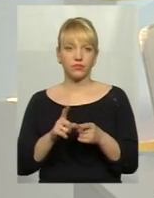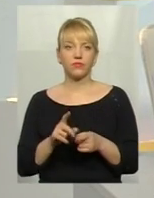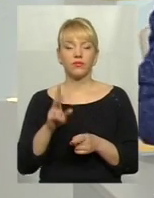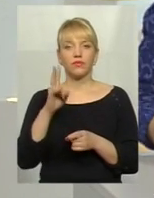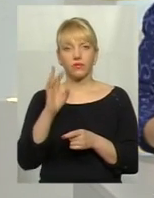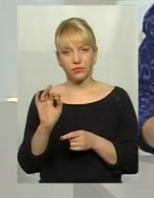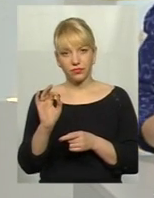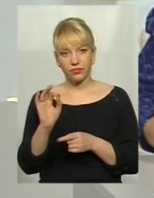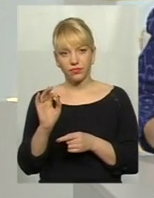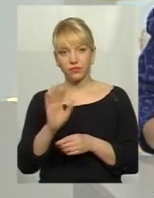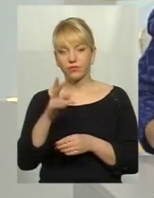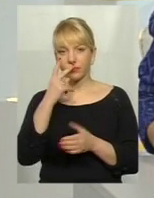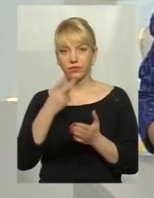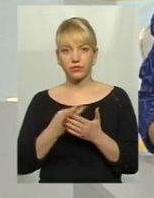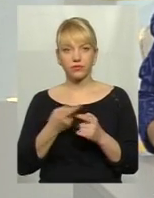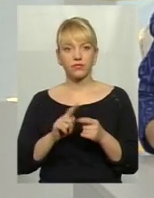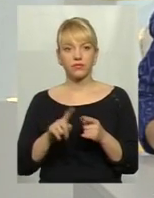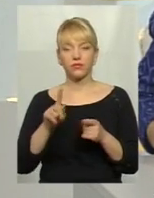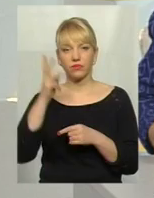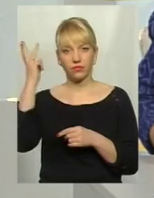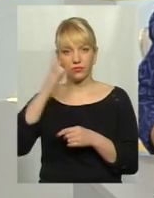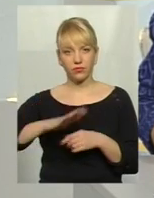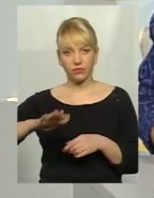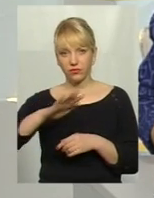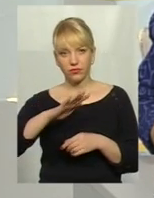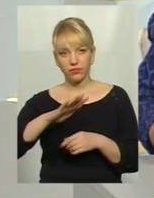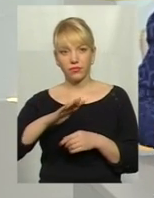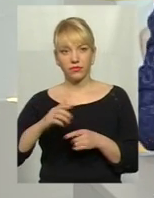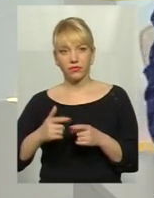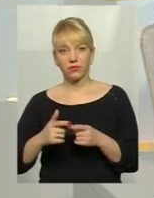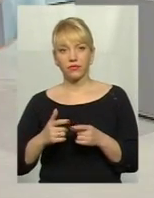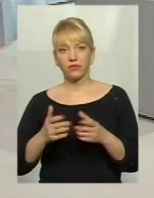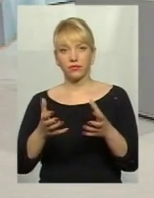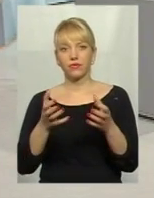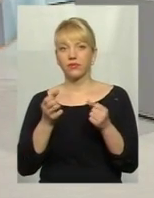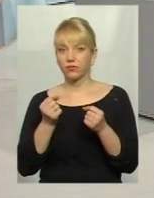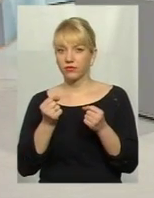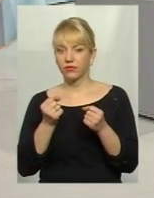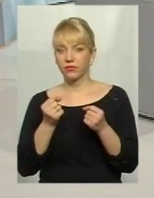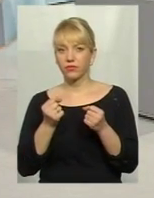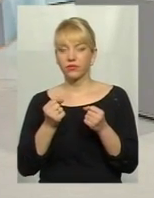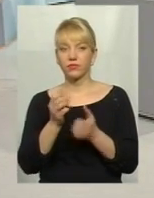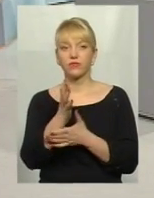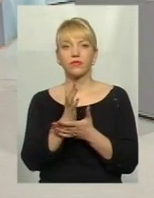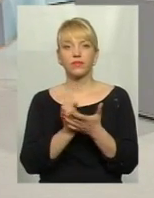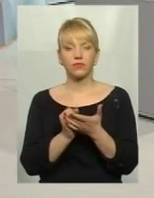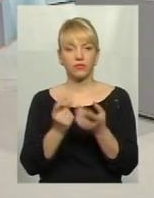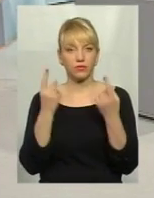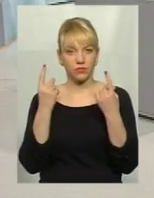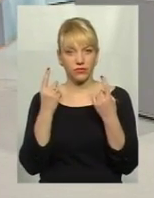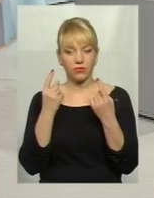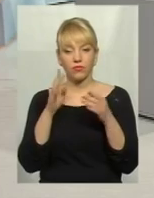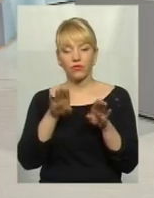тим, незважаючи на те, що Хмельниччина отримала колосальний ресурс в порівнянні з тим, що було